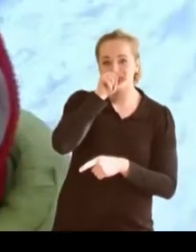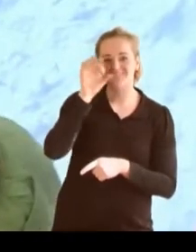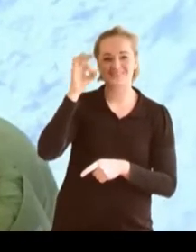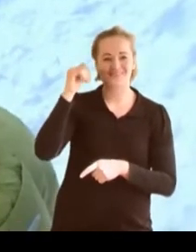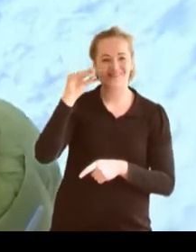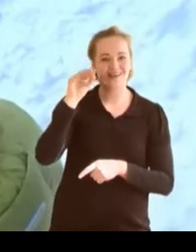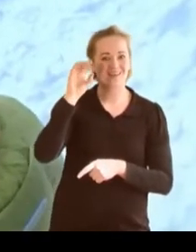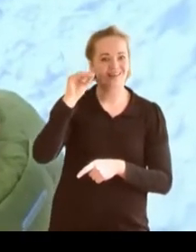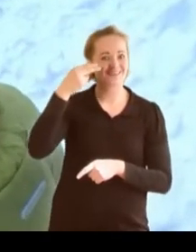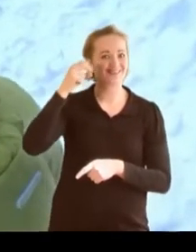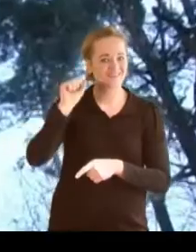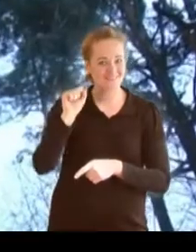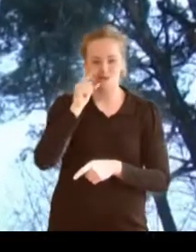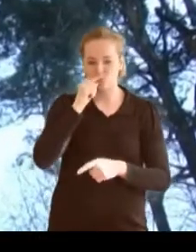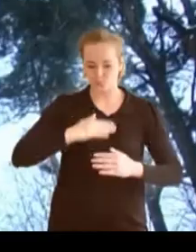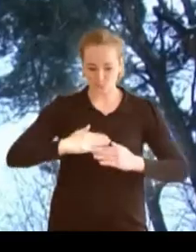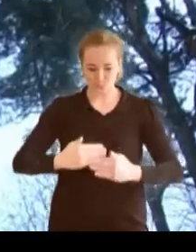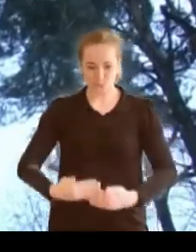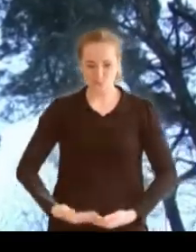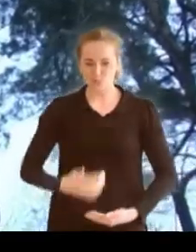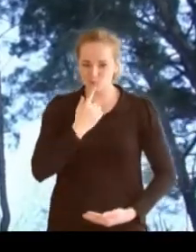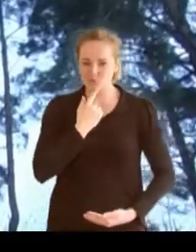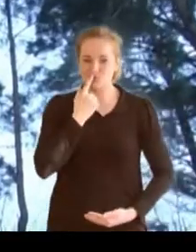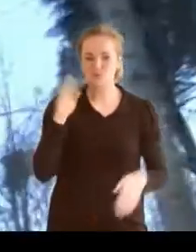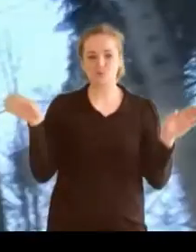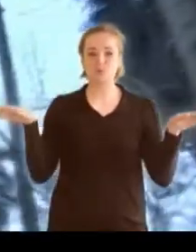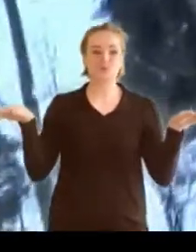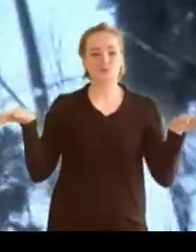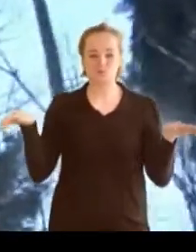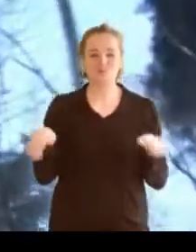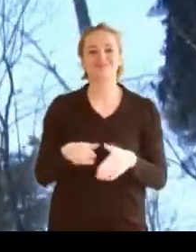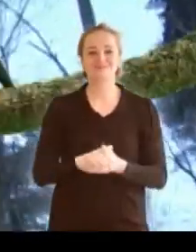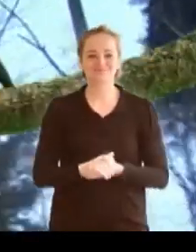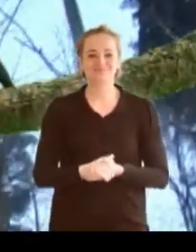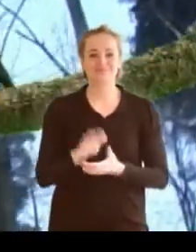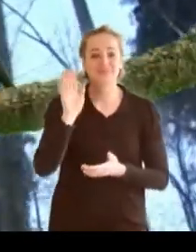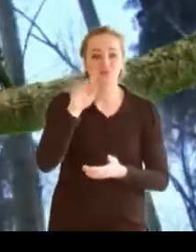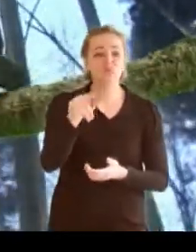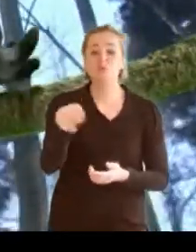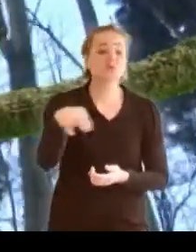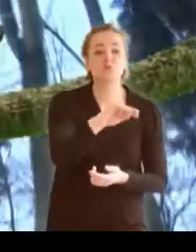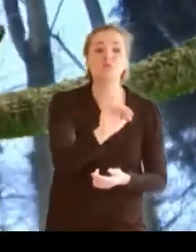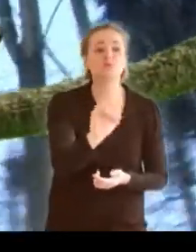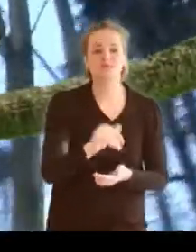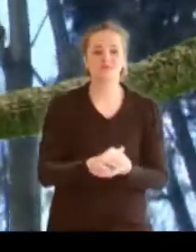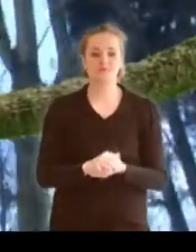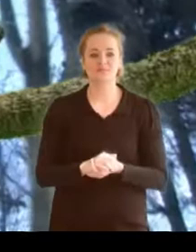pamatė paukštuką. Tai buvo sniegena. Paukštukas paklausė. Kur keliaujate,